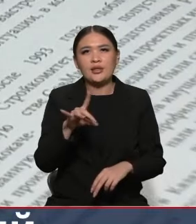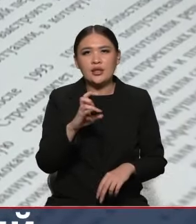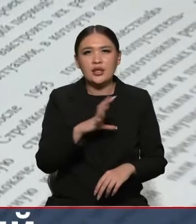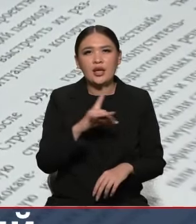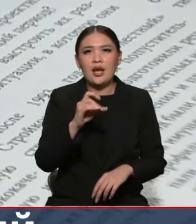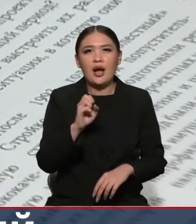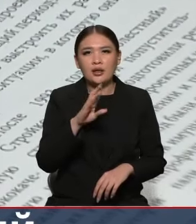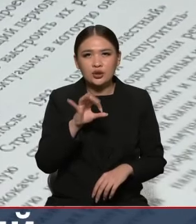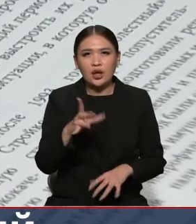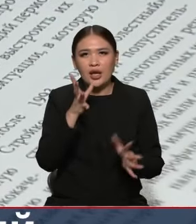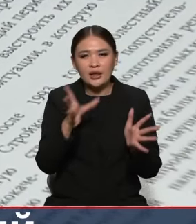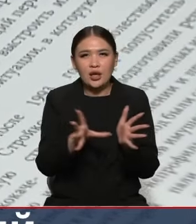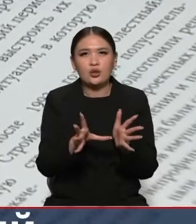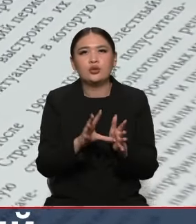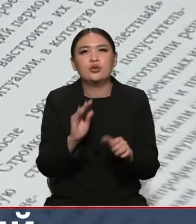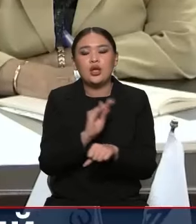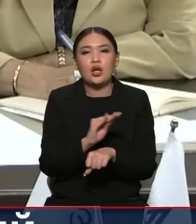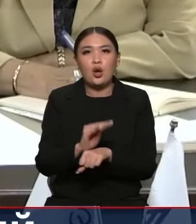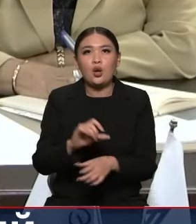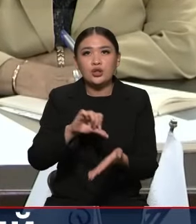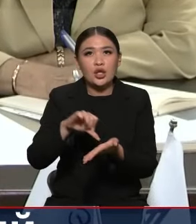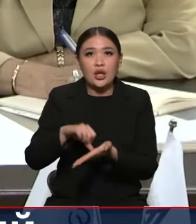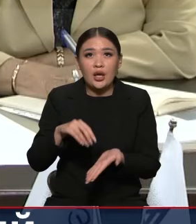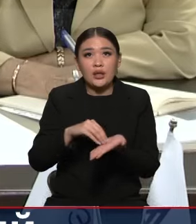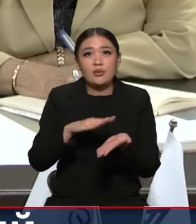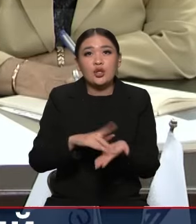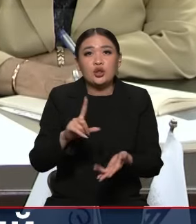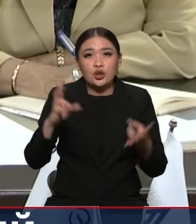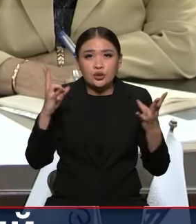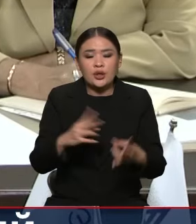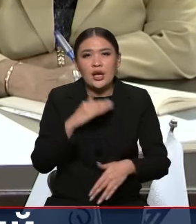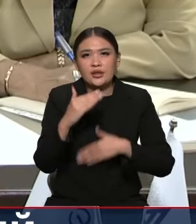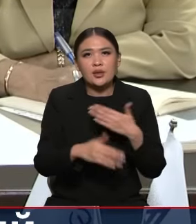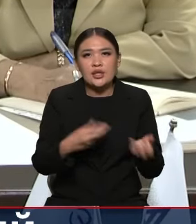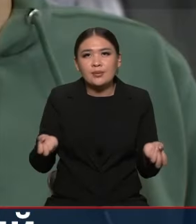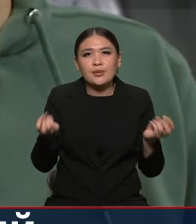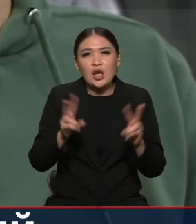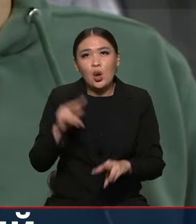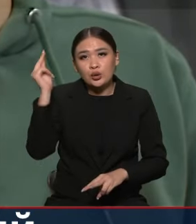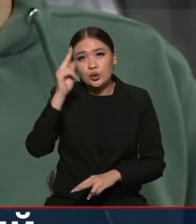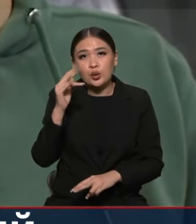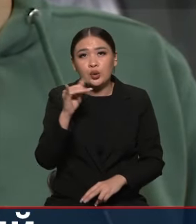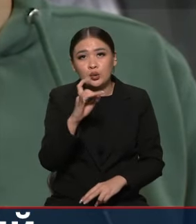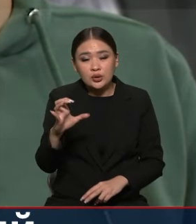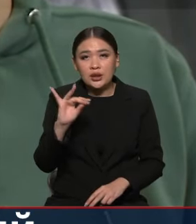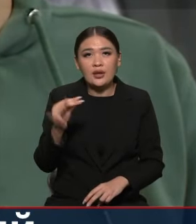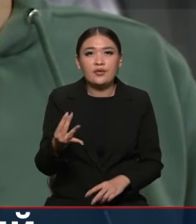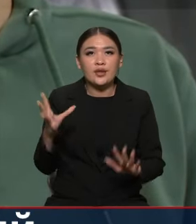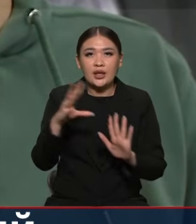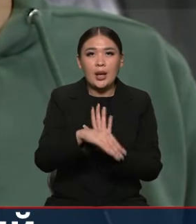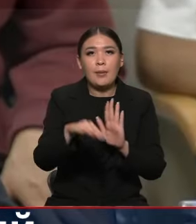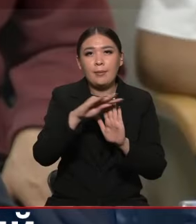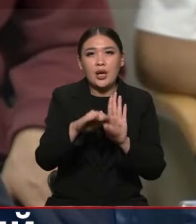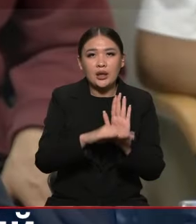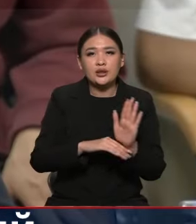ядерные реакторы и энергетические установки. Участники отметили, что необходимо развивать специализированные учебные курсы и внедрять